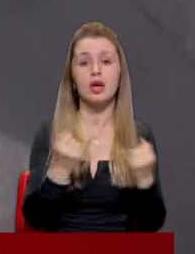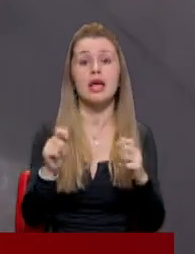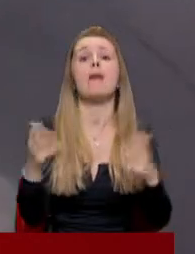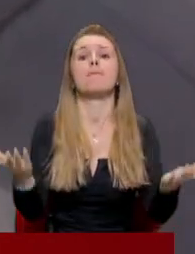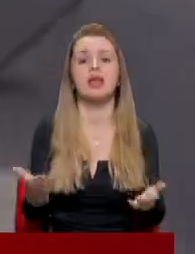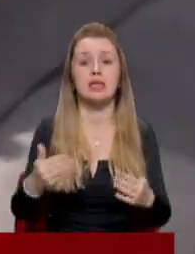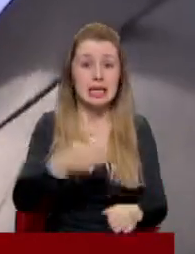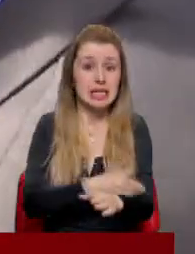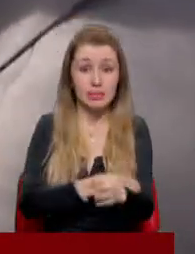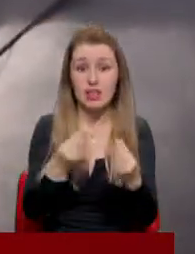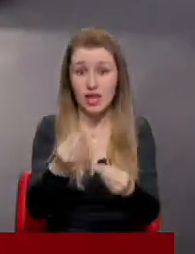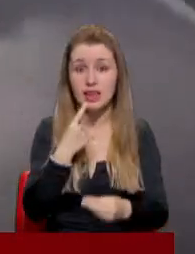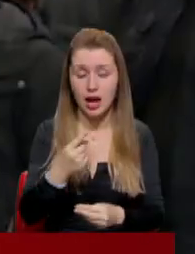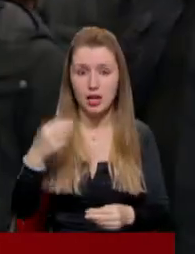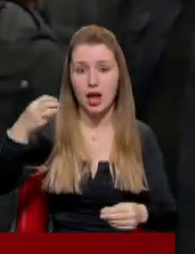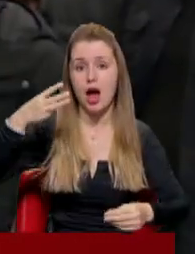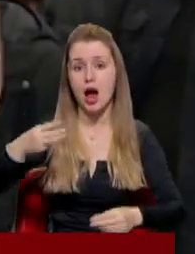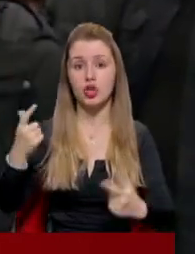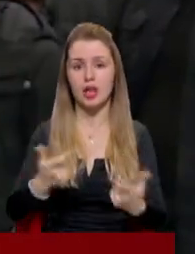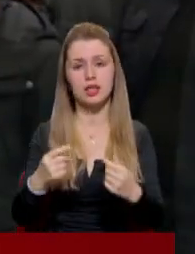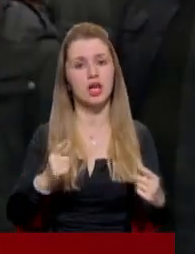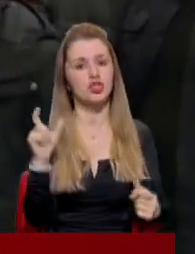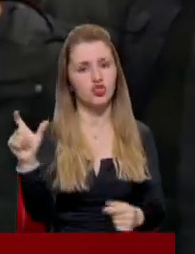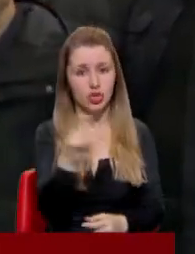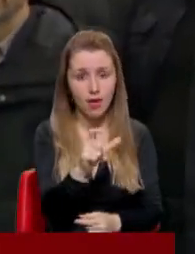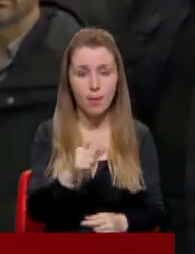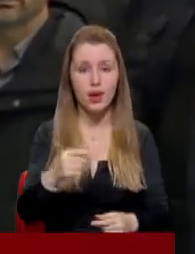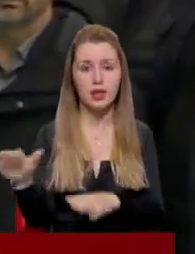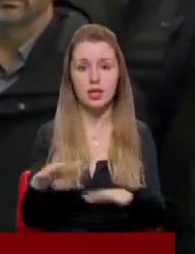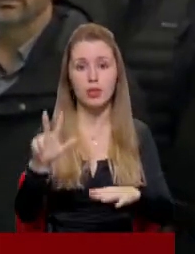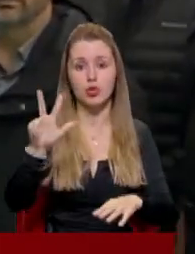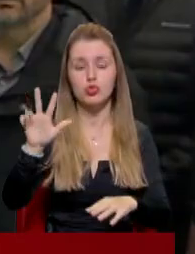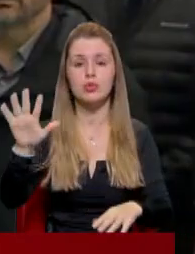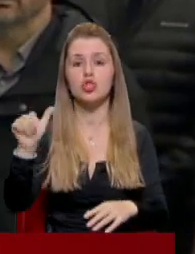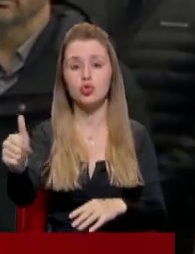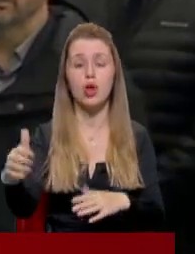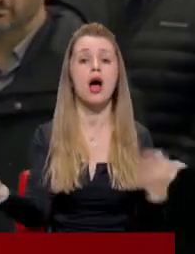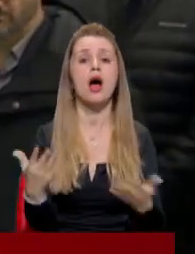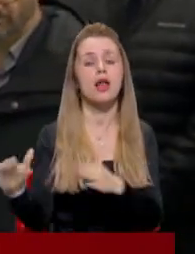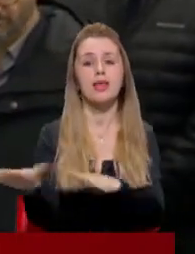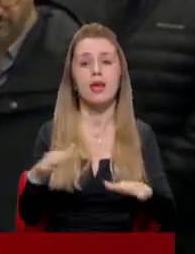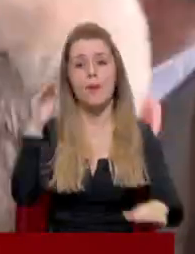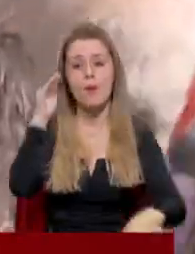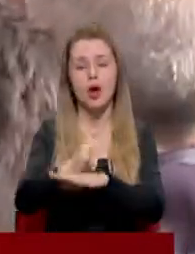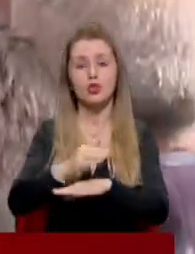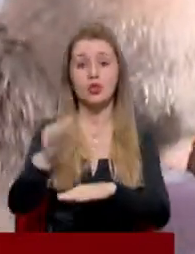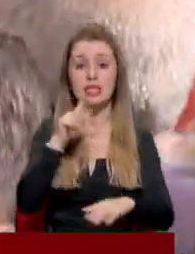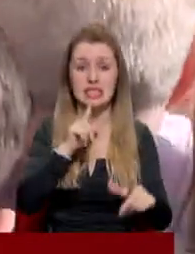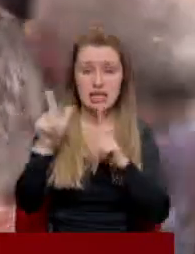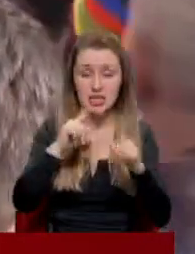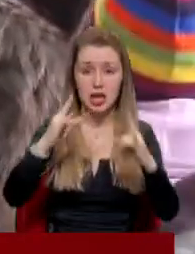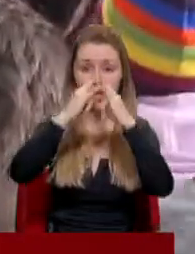yapmayın, hizmet yapın derken Erdoğan Hatay'dan karşılık verdi. Depremin 35. gününde hala depremzedelerden yükselen